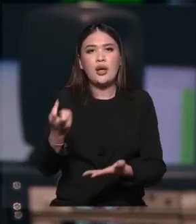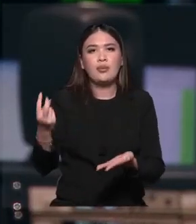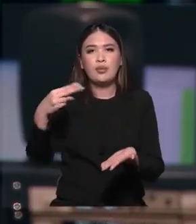период